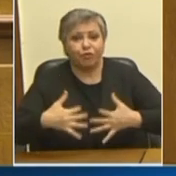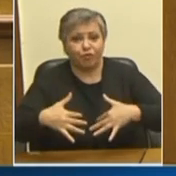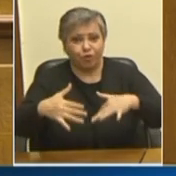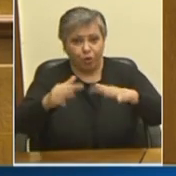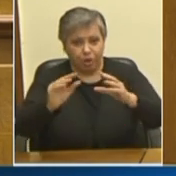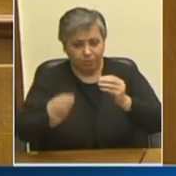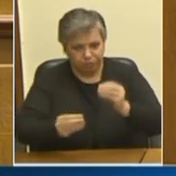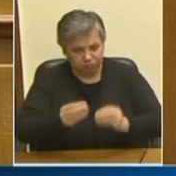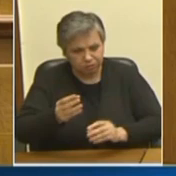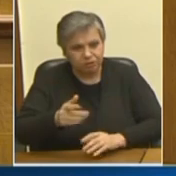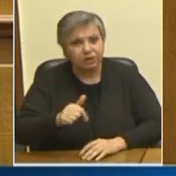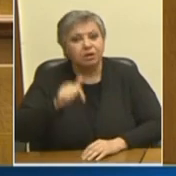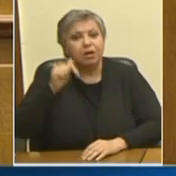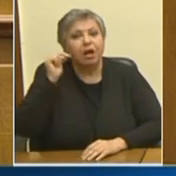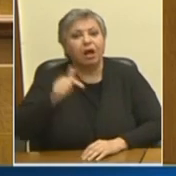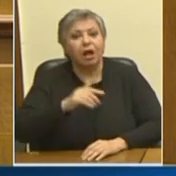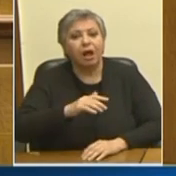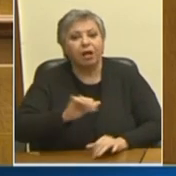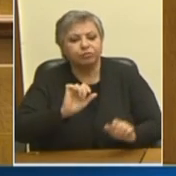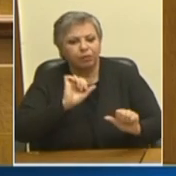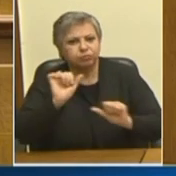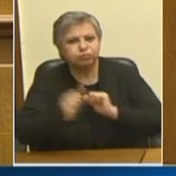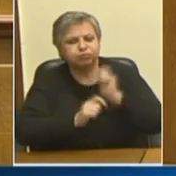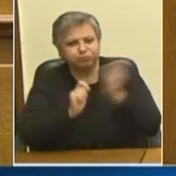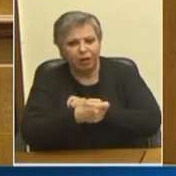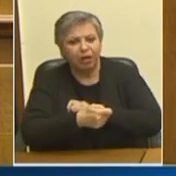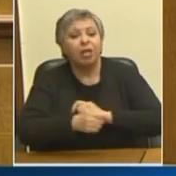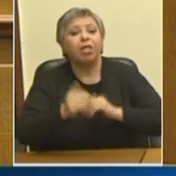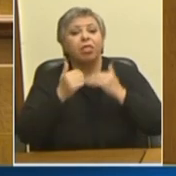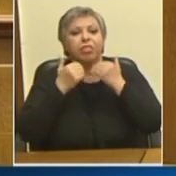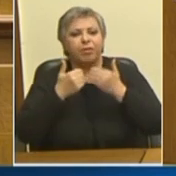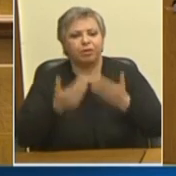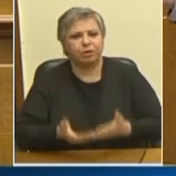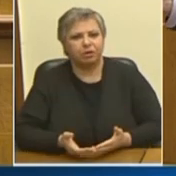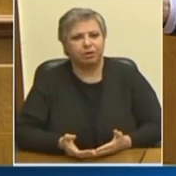τα τροποποιήσει προς αντίθετη κατεύθυνση. Και ανέφερε ενός